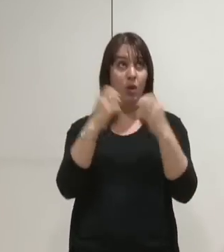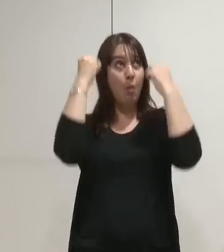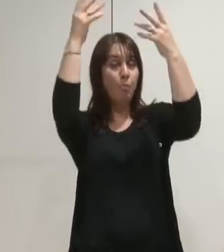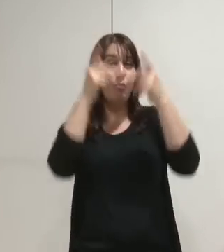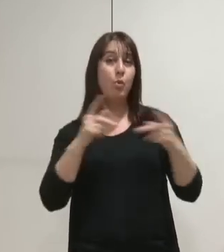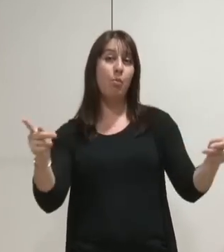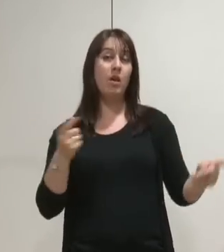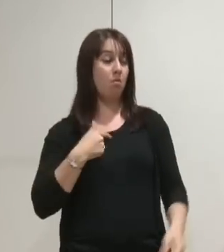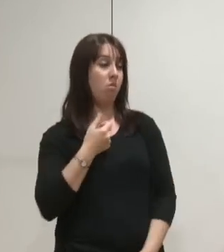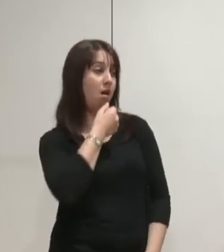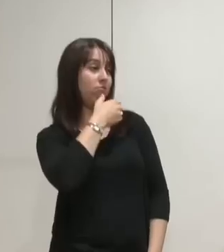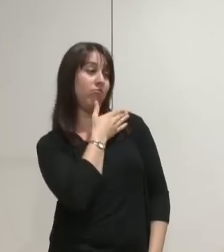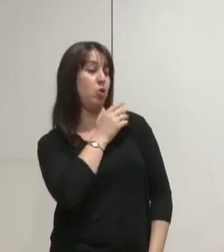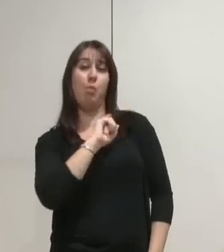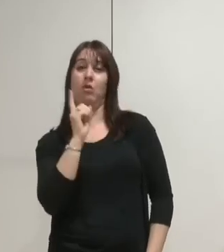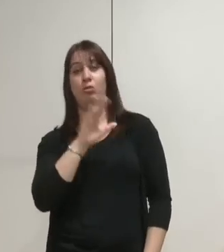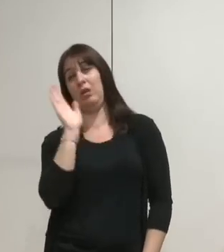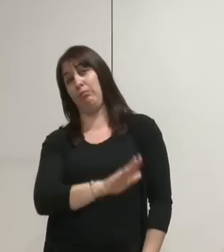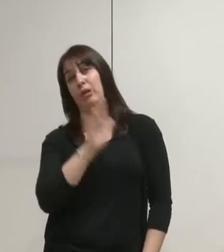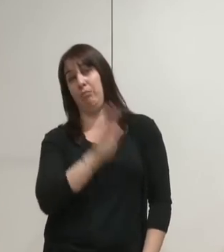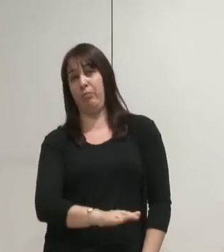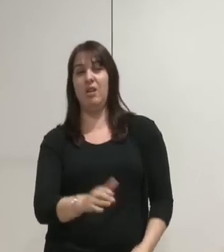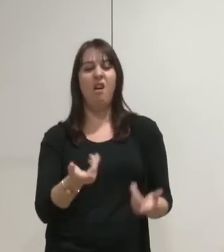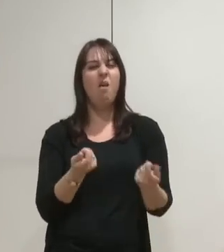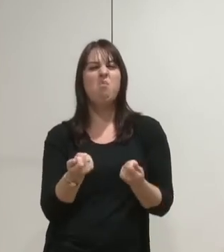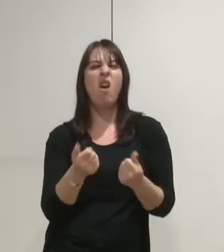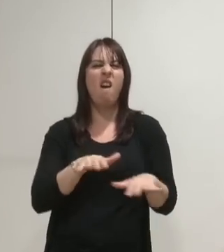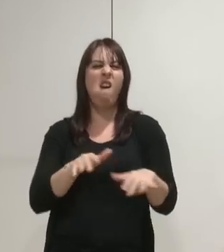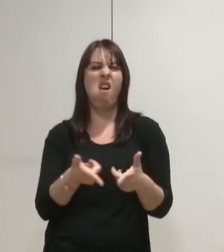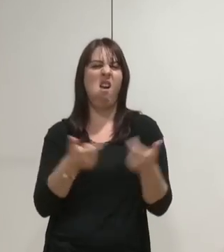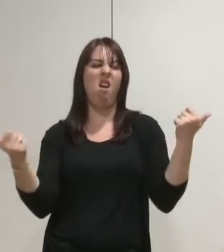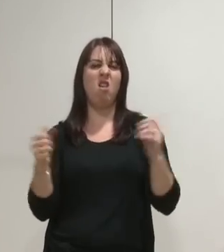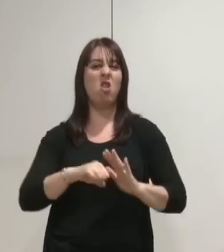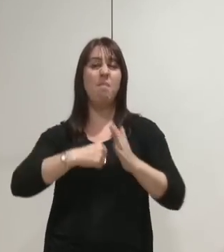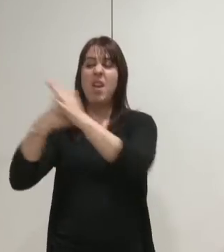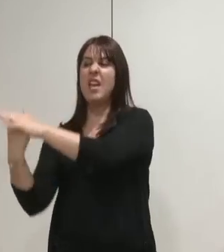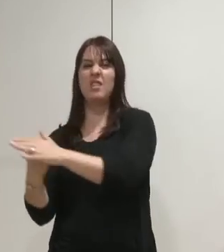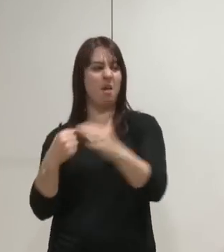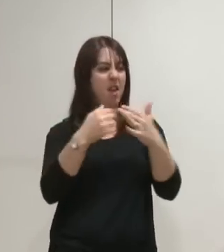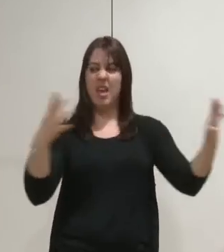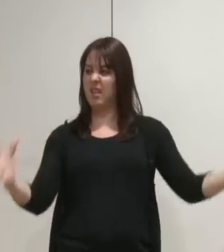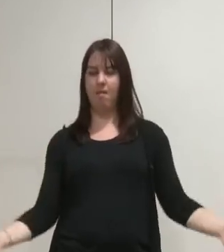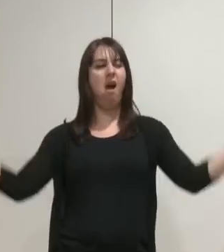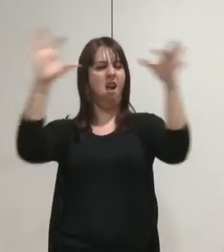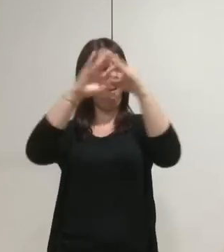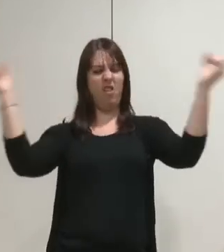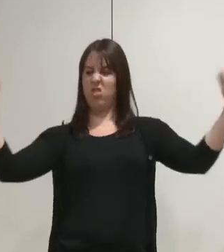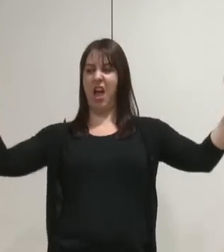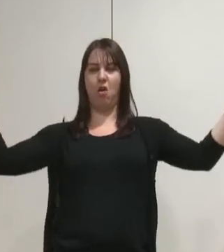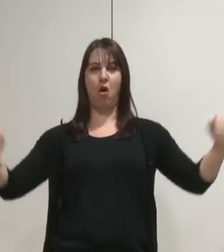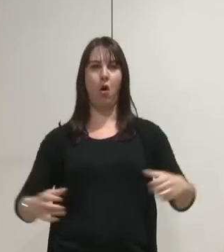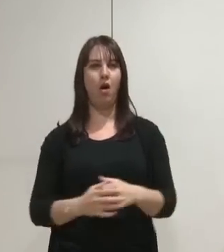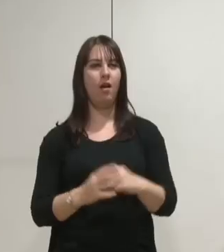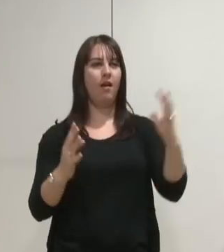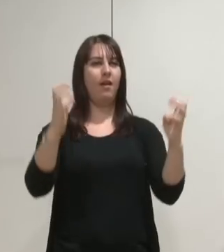surprendre ça montre à quel point au fond sur les moyens employés les extrêmes se rejoignent quotidiennement